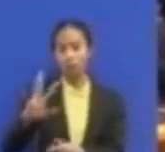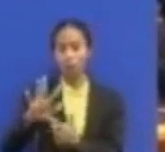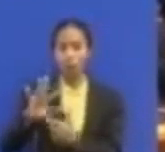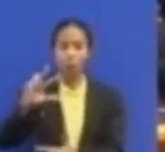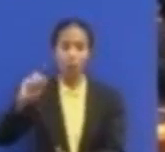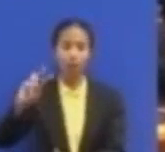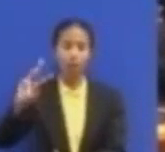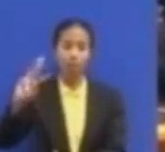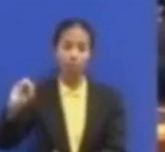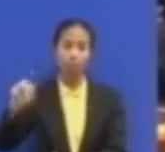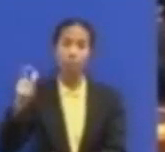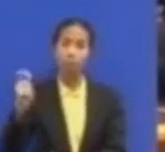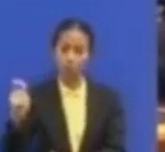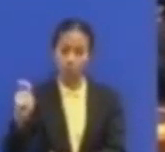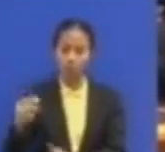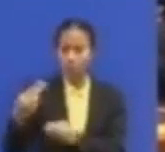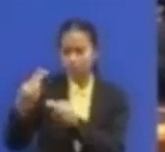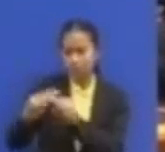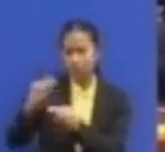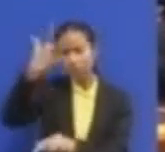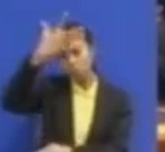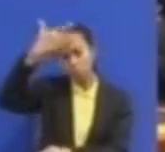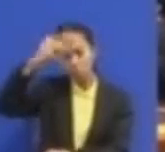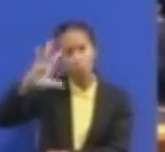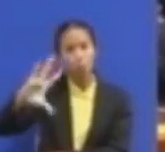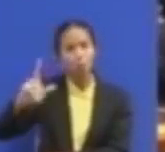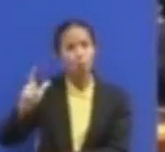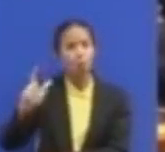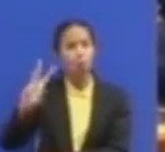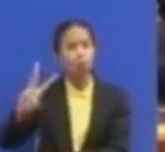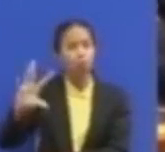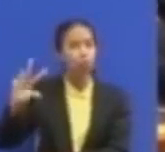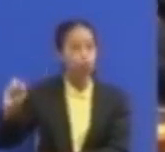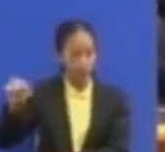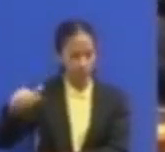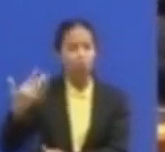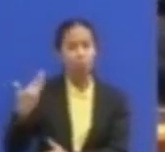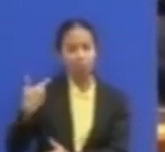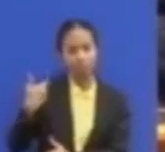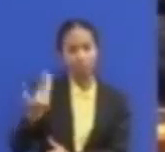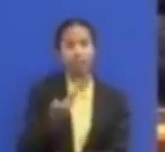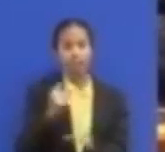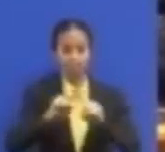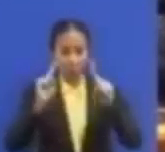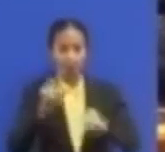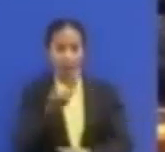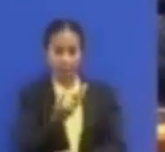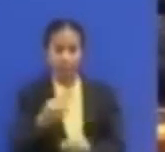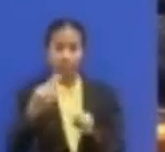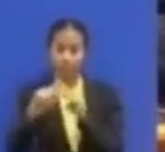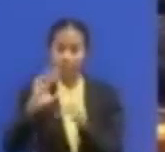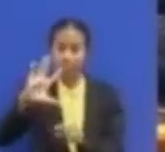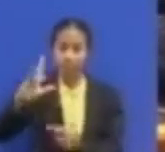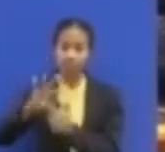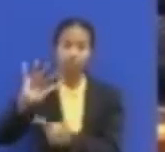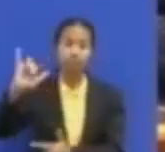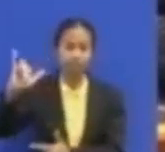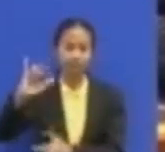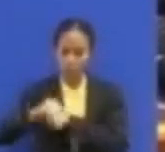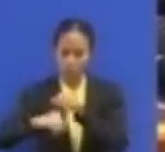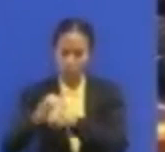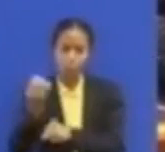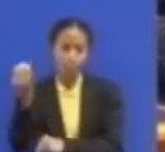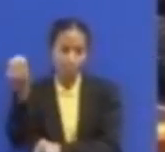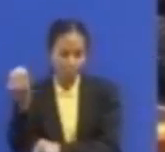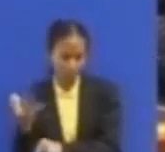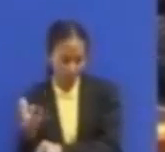ท่านชวนหลีกภัยก็นั่งอยู่ที่นี่ด้วยนะครับแล้วท่านชัยชิดชอบแต่ว่าถือว่าอาวุโสสูงสุดก็จะขึ้นทำหน้าที่บนบัลลังก์การประชุมเดี๋ยวเราจะเห็